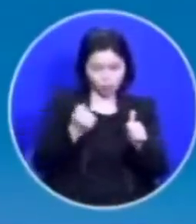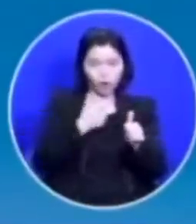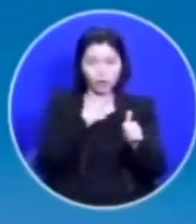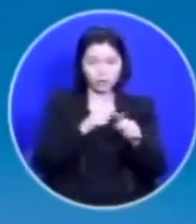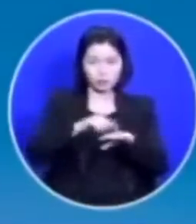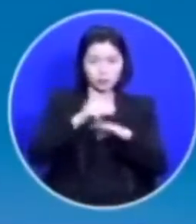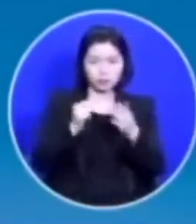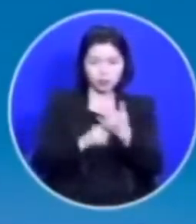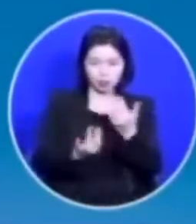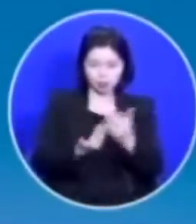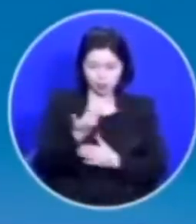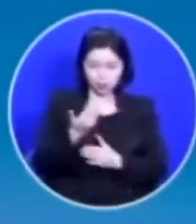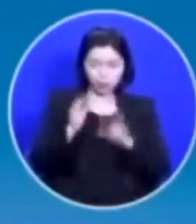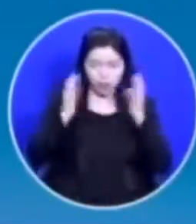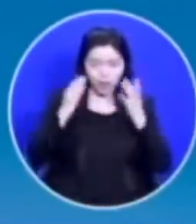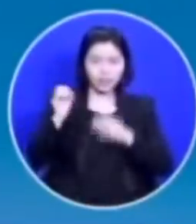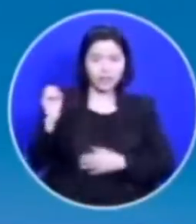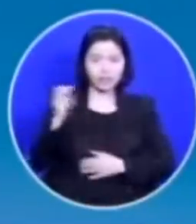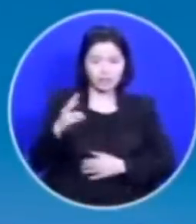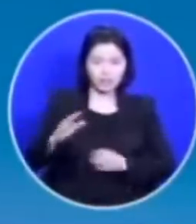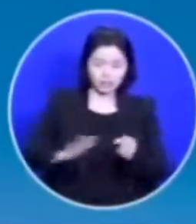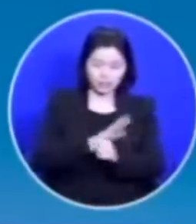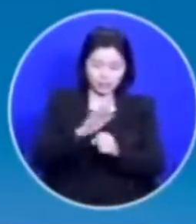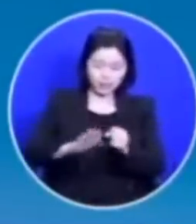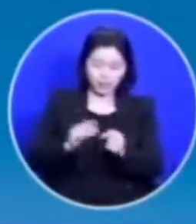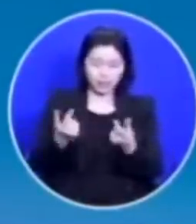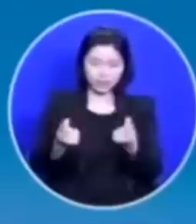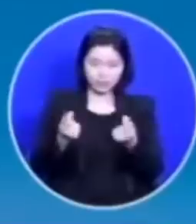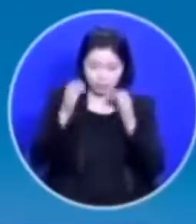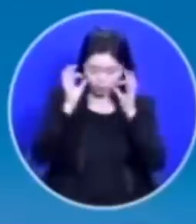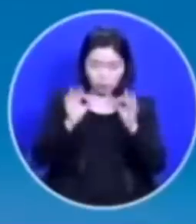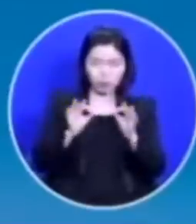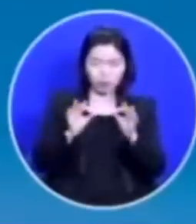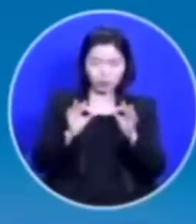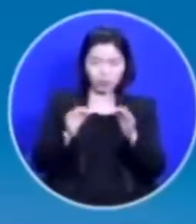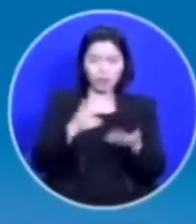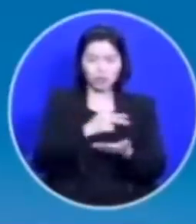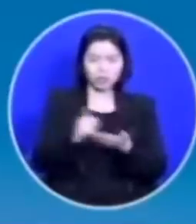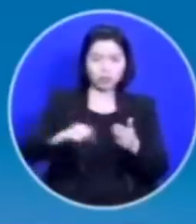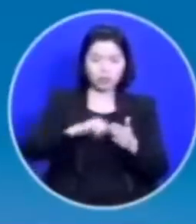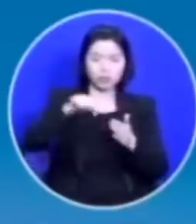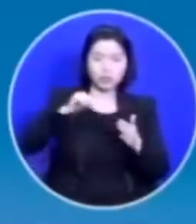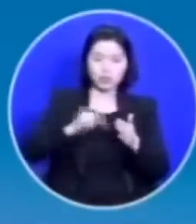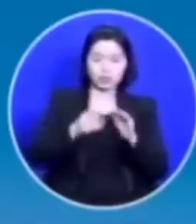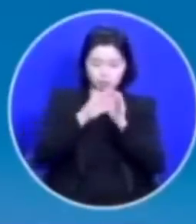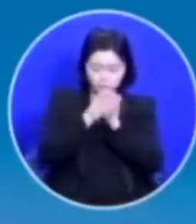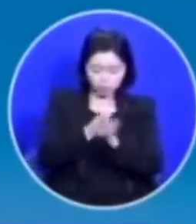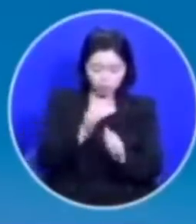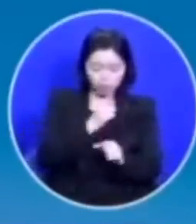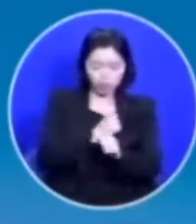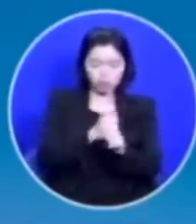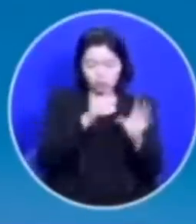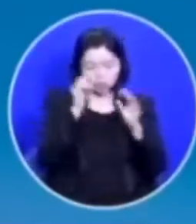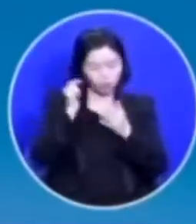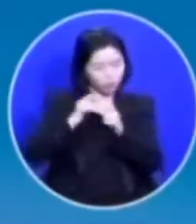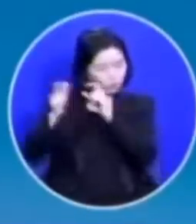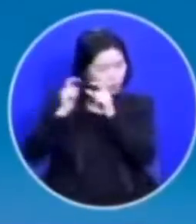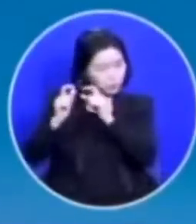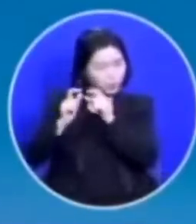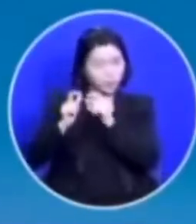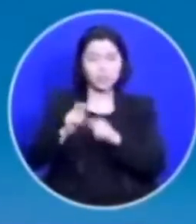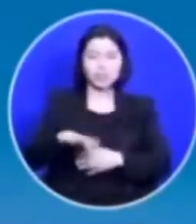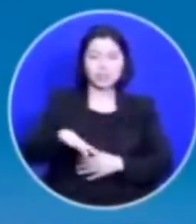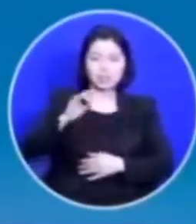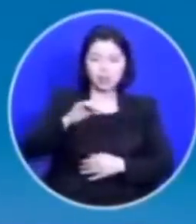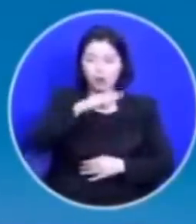들었고 아이가 다시 사랑스럽게 보여집니다 주님 안에서 기도하며 고민한 2 주님은 처음